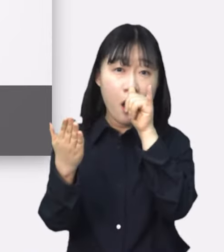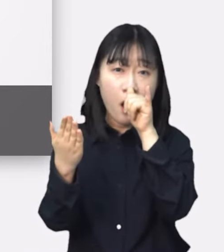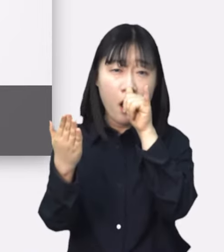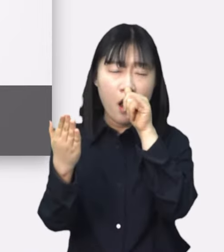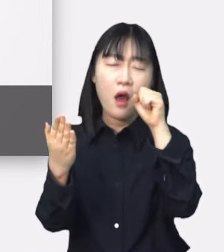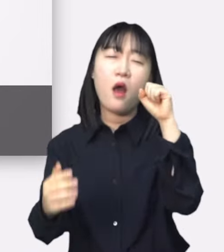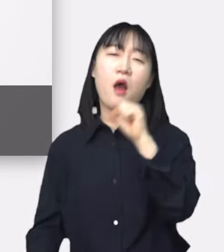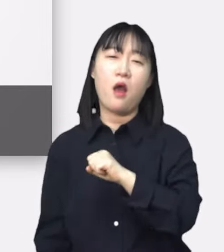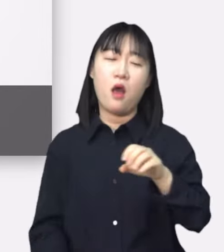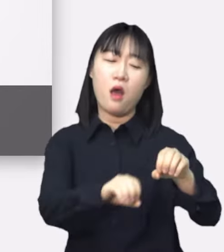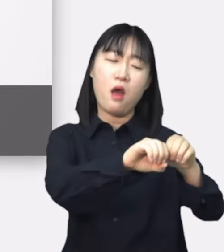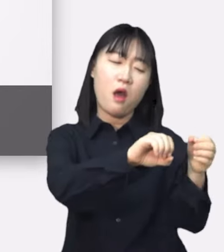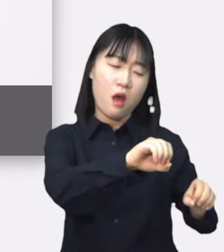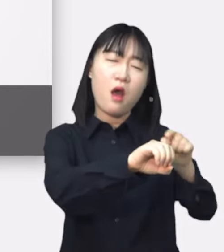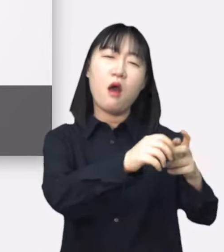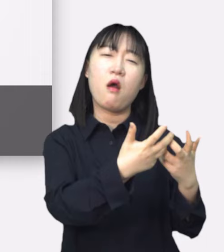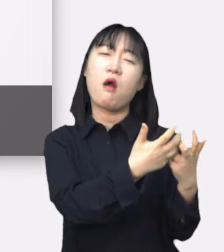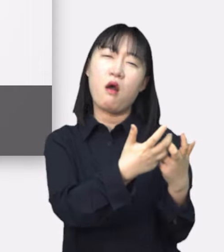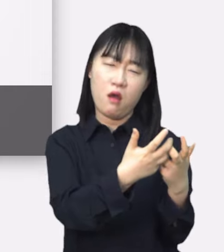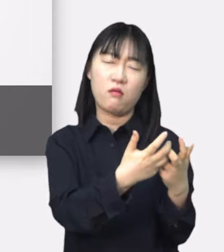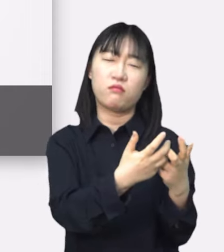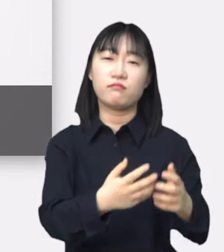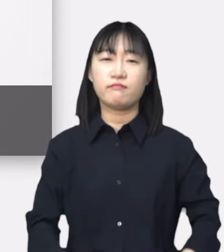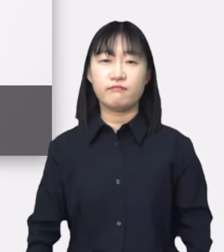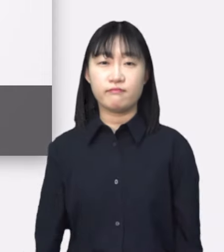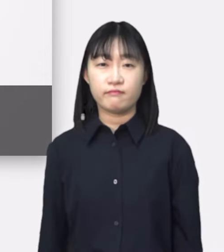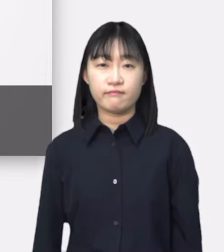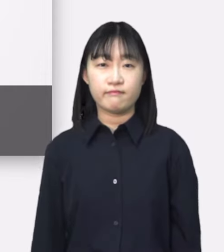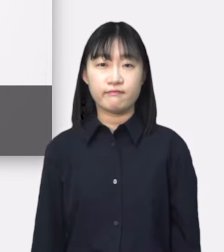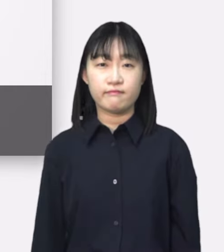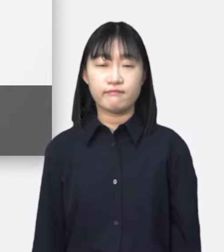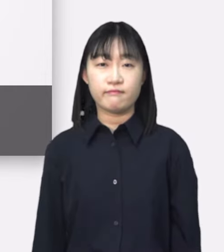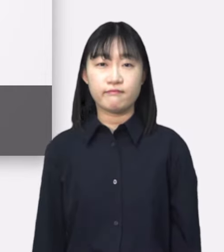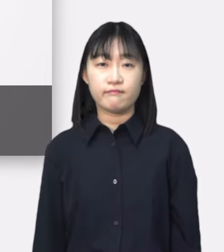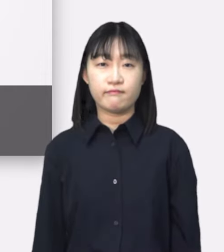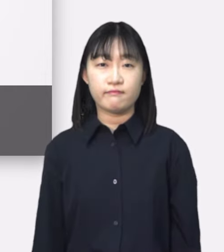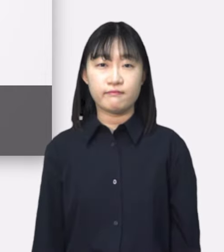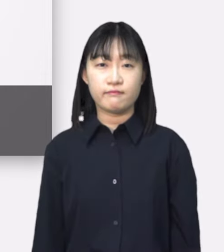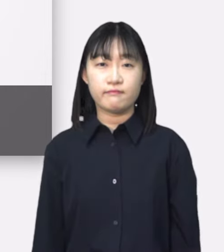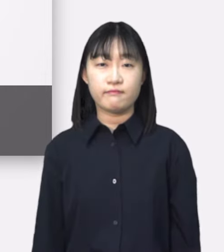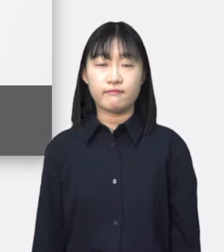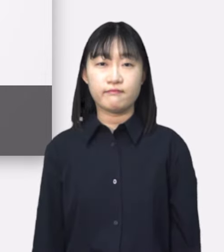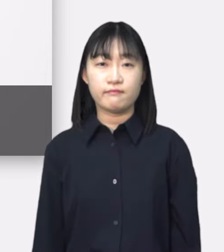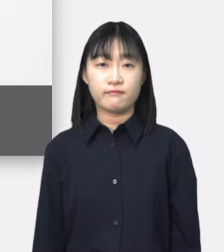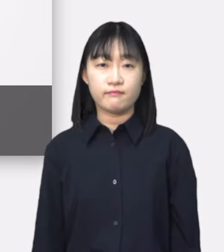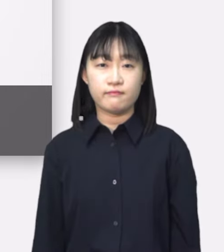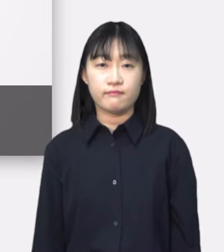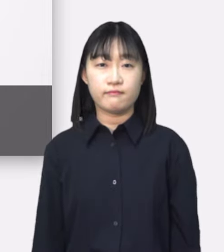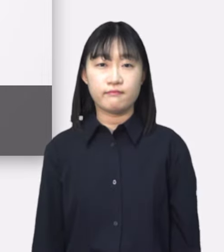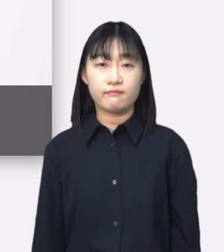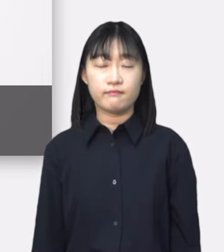FF 에러 코드가 발생한 경우는 배수호스가 얼어있을 가능성이 있습니다.